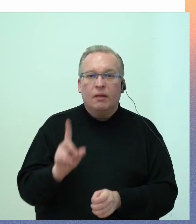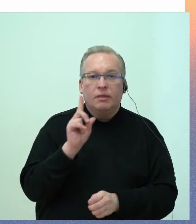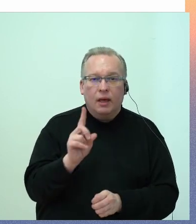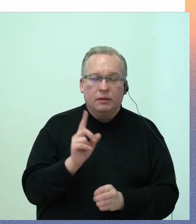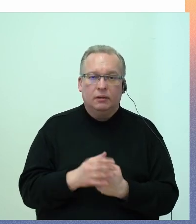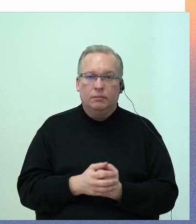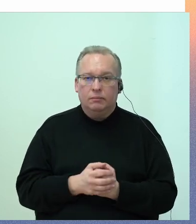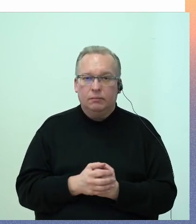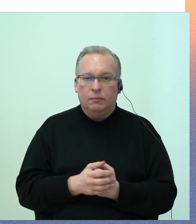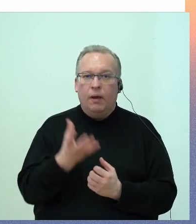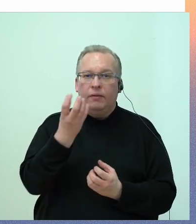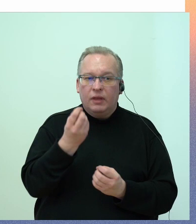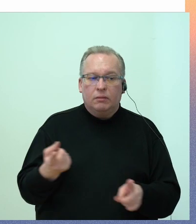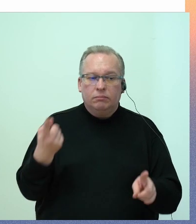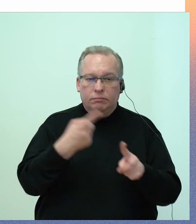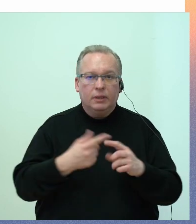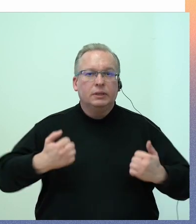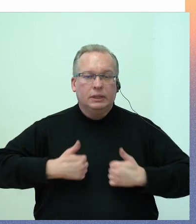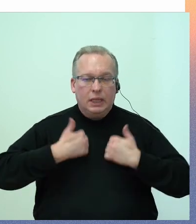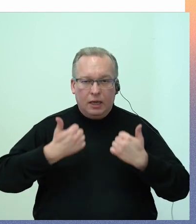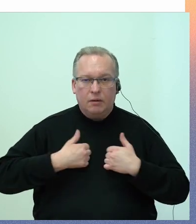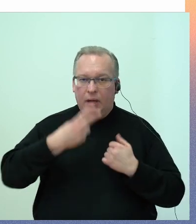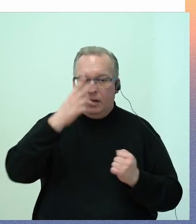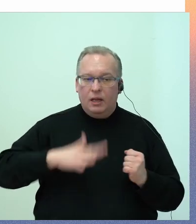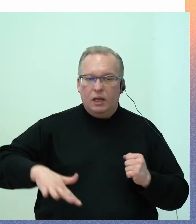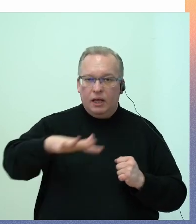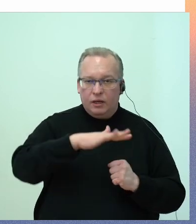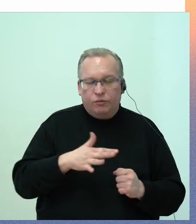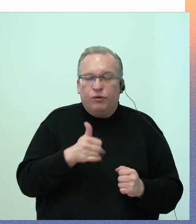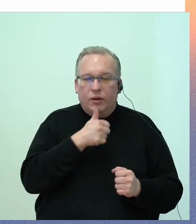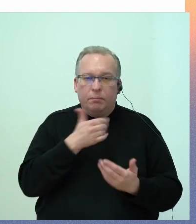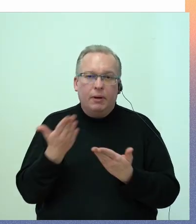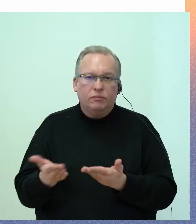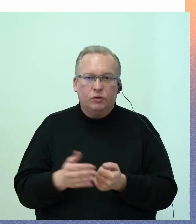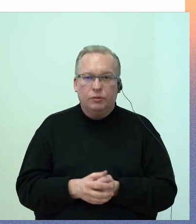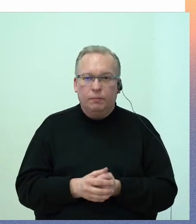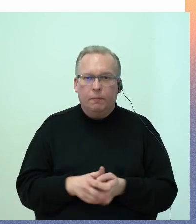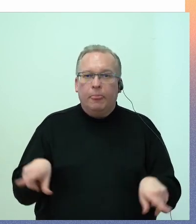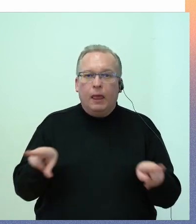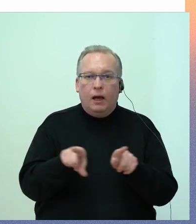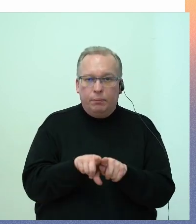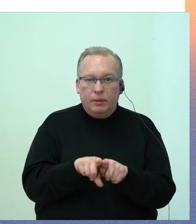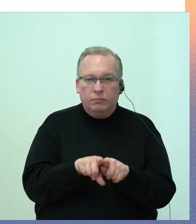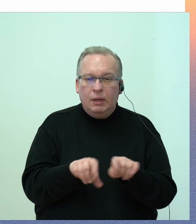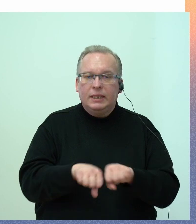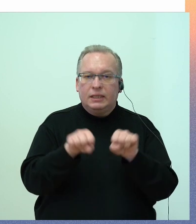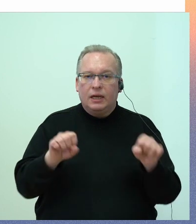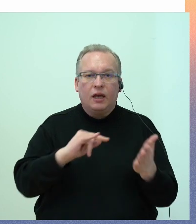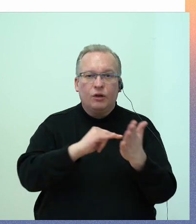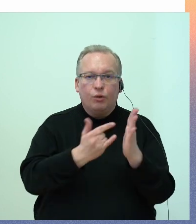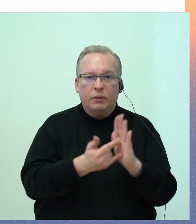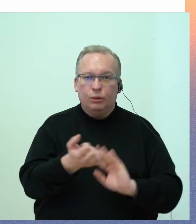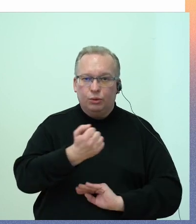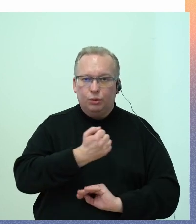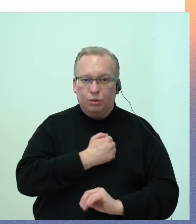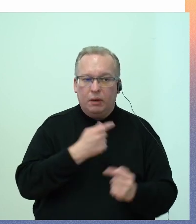ir dedant daug pastangų Lietuvoje, tarkime, yra tam tikrų strateginių planų,